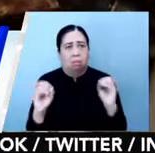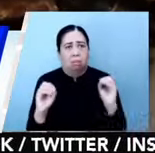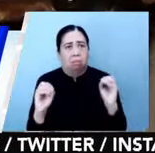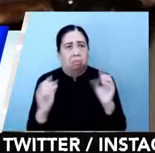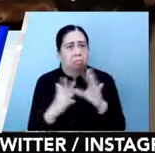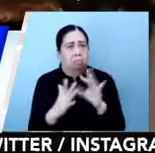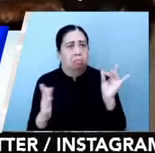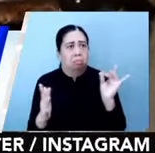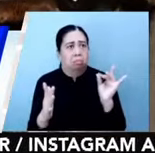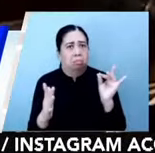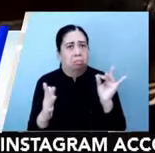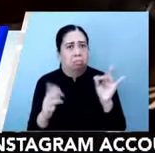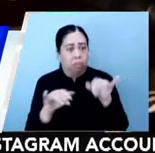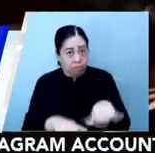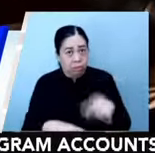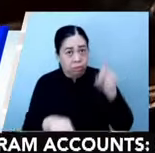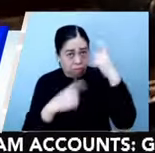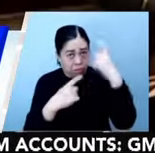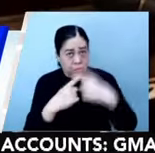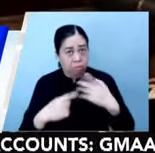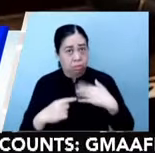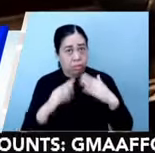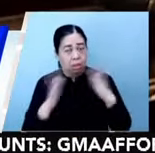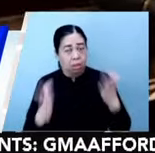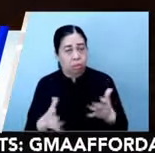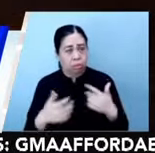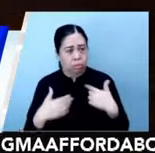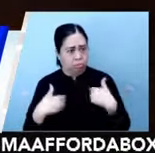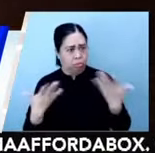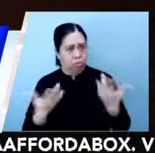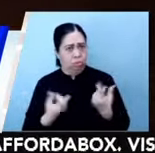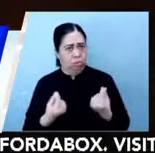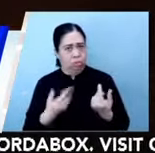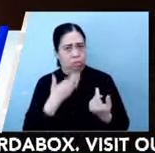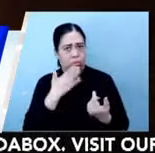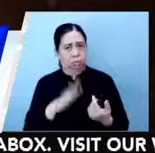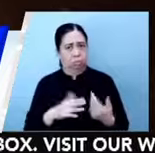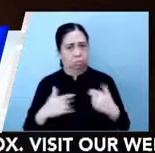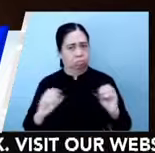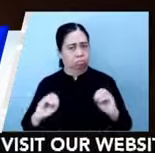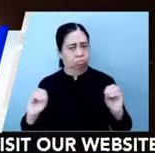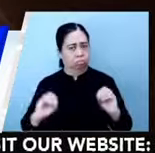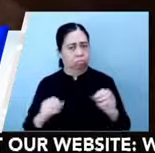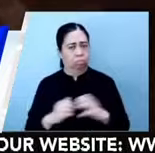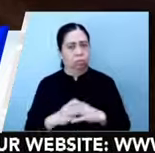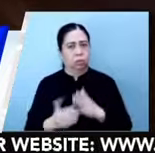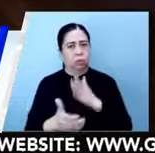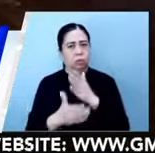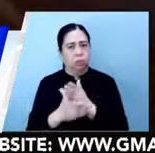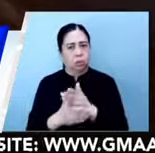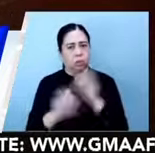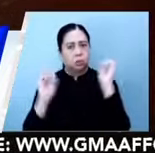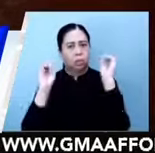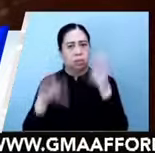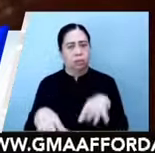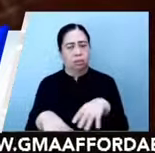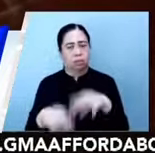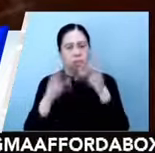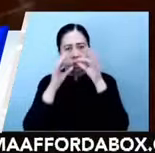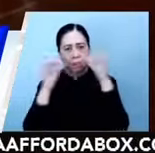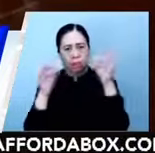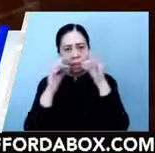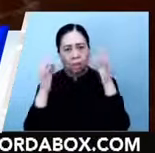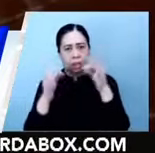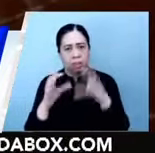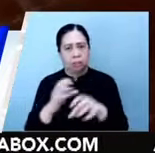Titira dito sa pamamahay mo. Wala naman akong ginagawang masama eh. Pinuntahan din namin ang pinagtapunan sa pusa. Kinuha ito ng